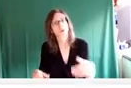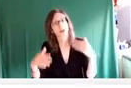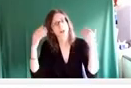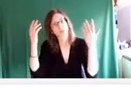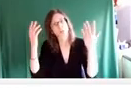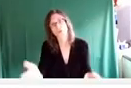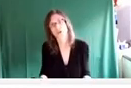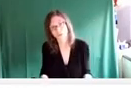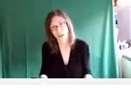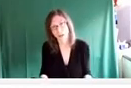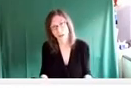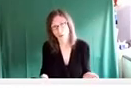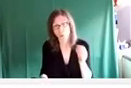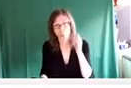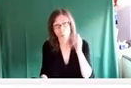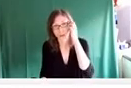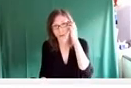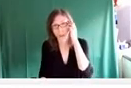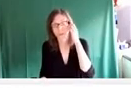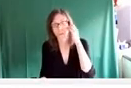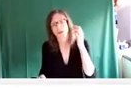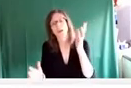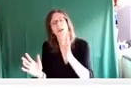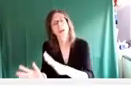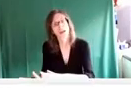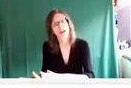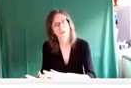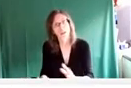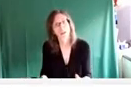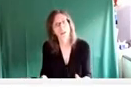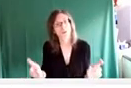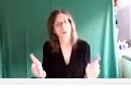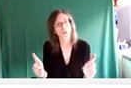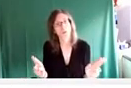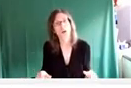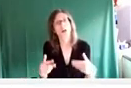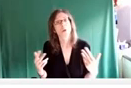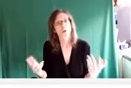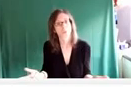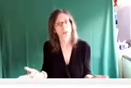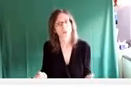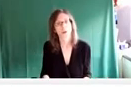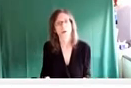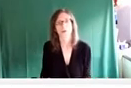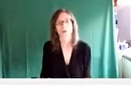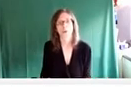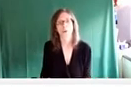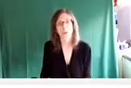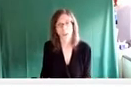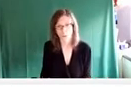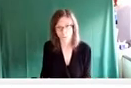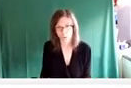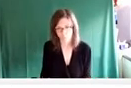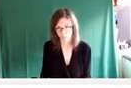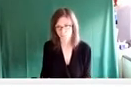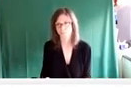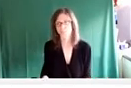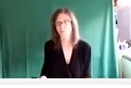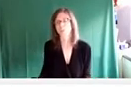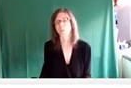bien documenté, vous pouvez faire rouler le script et arriver, on se croise les doigts, au même